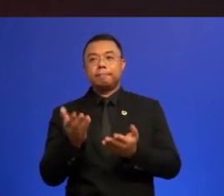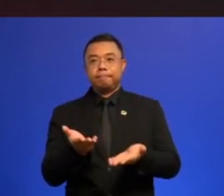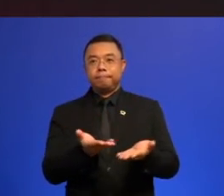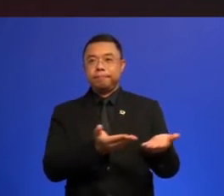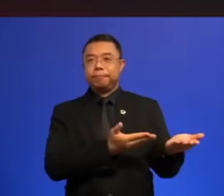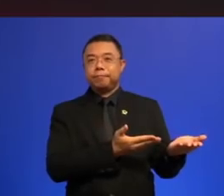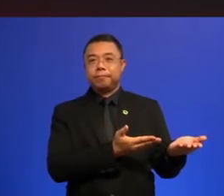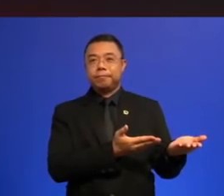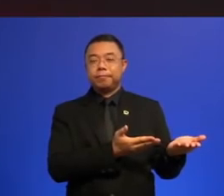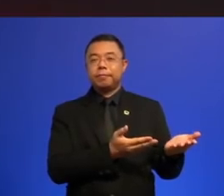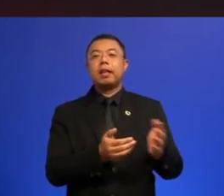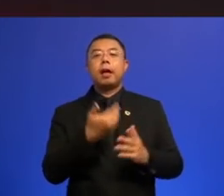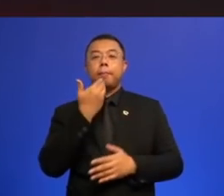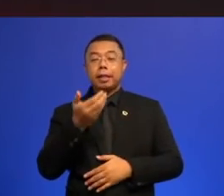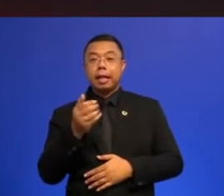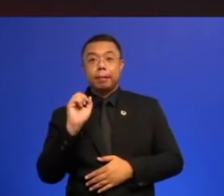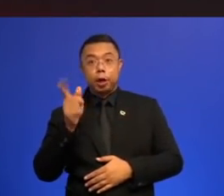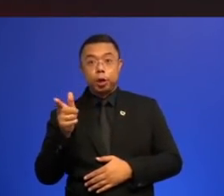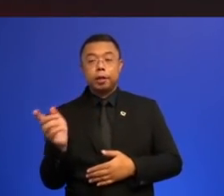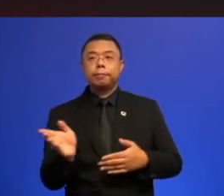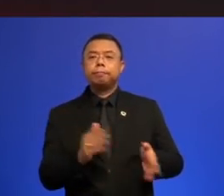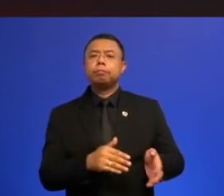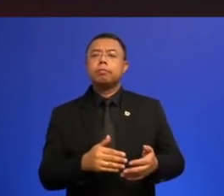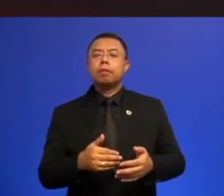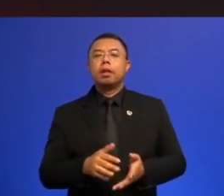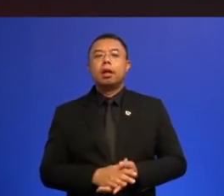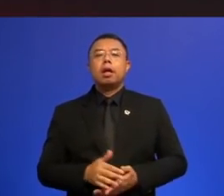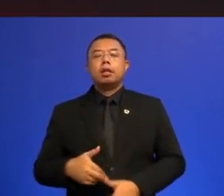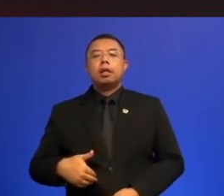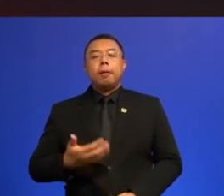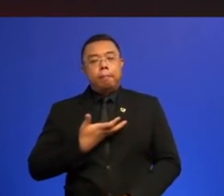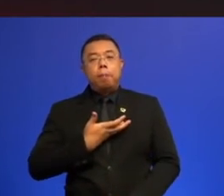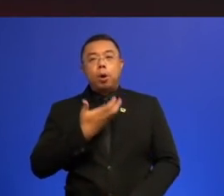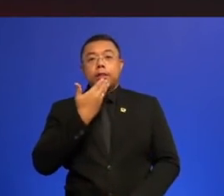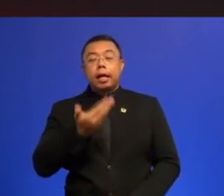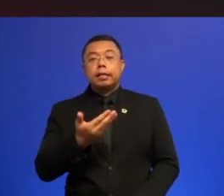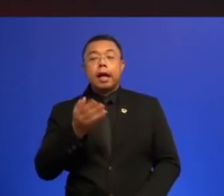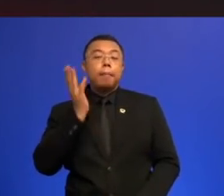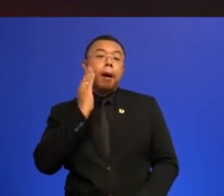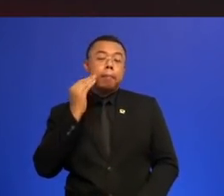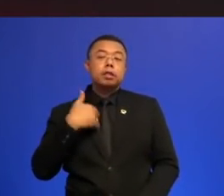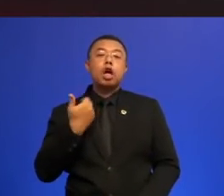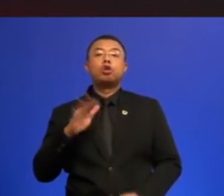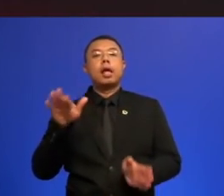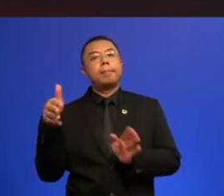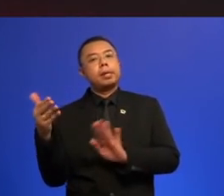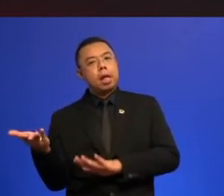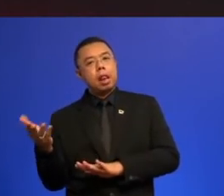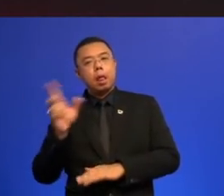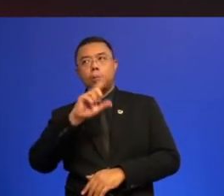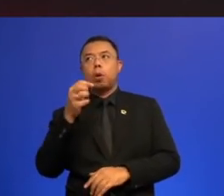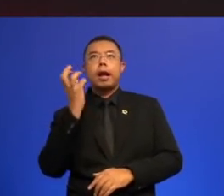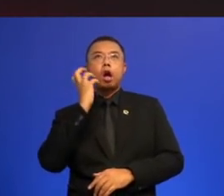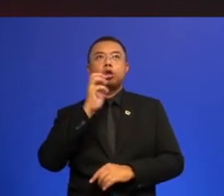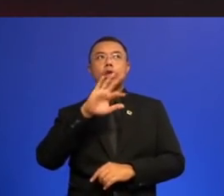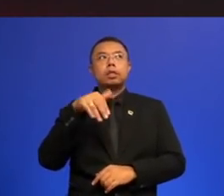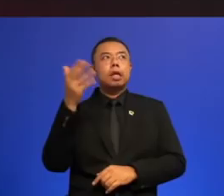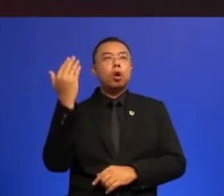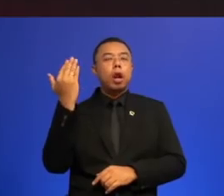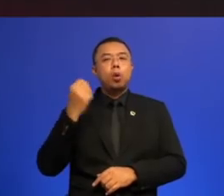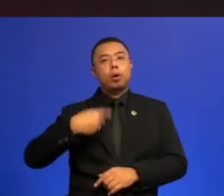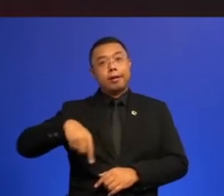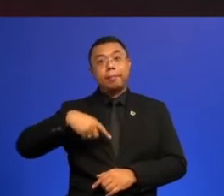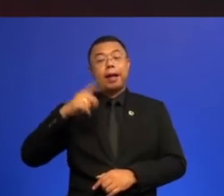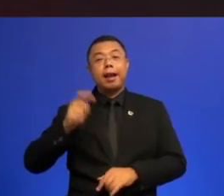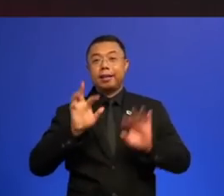0811-9935-700. Baik, kita lanjut ke pertanyaan berikutnya, Pak. Selamat siang, Pak Eras, saya mau bertanya. Mama saya sudah dipanggil Tuhan bulan Agustus tahun lalu.